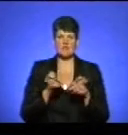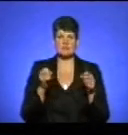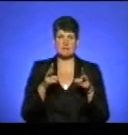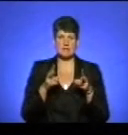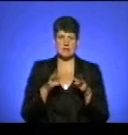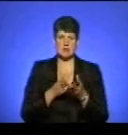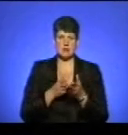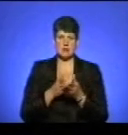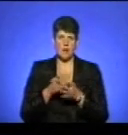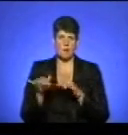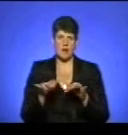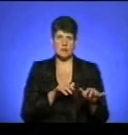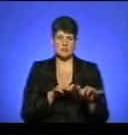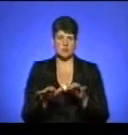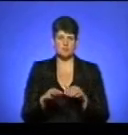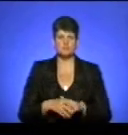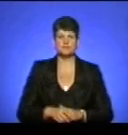спецоперацію.